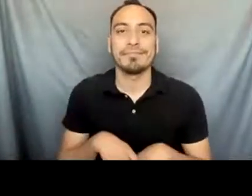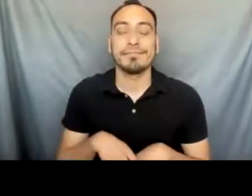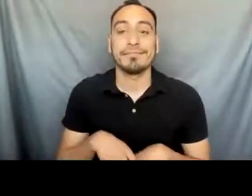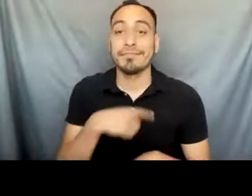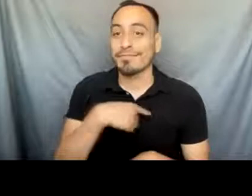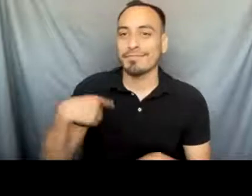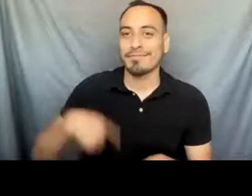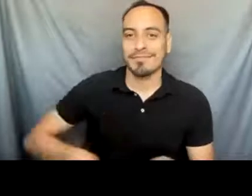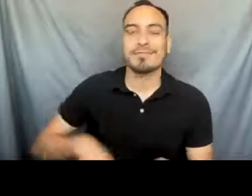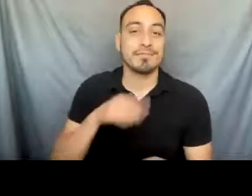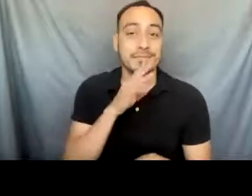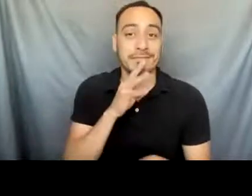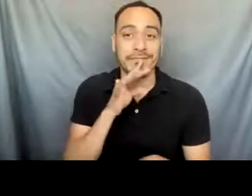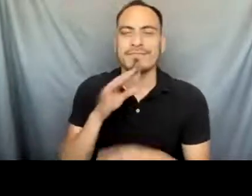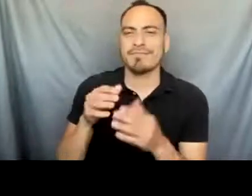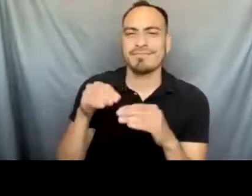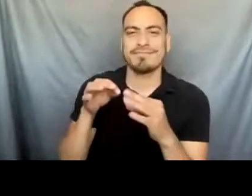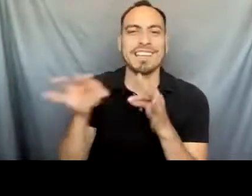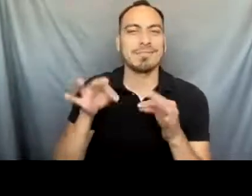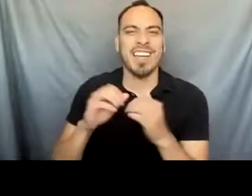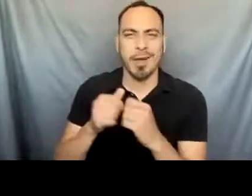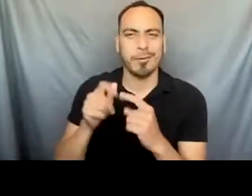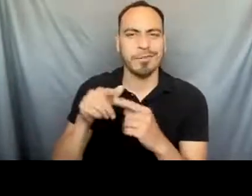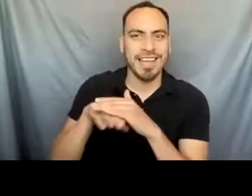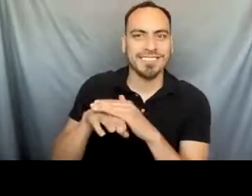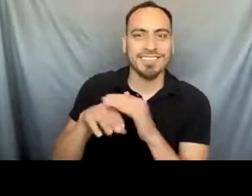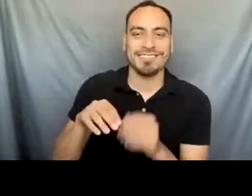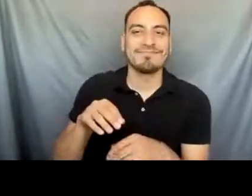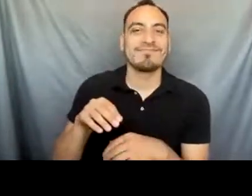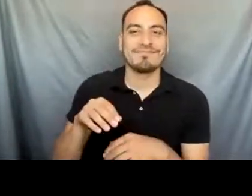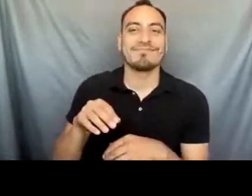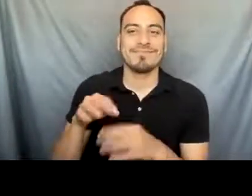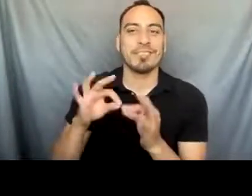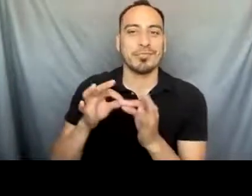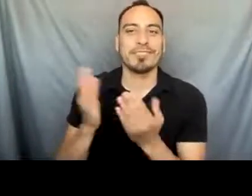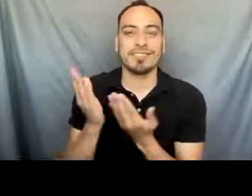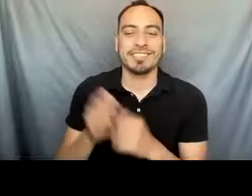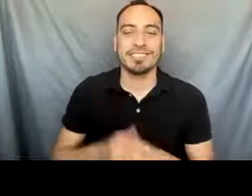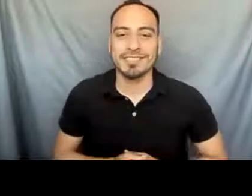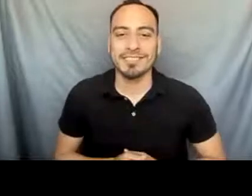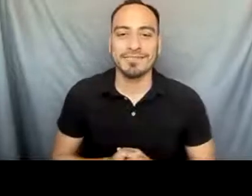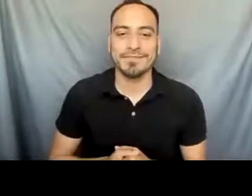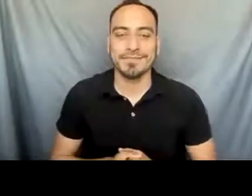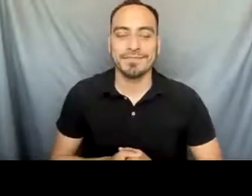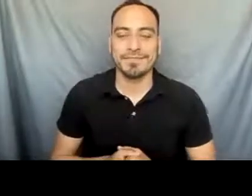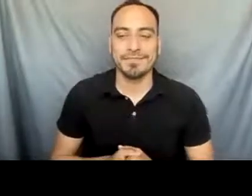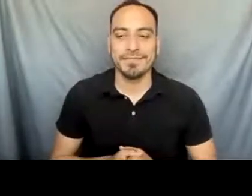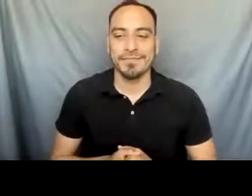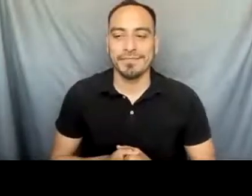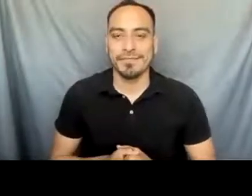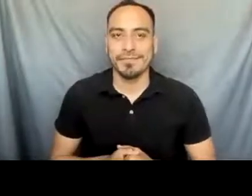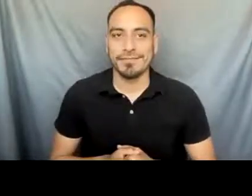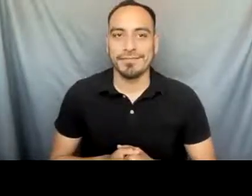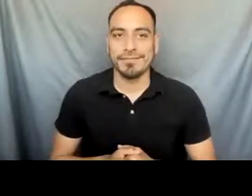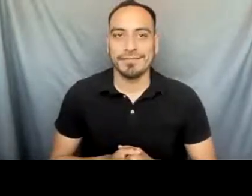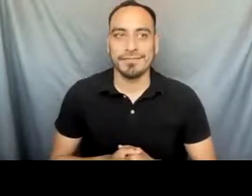欢迎参加今天晚上的这一个COVID-19 的这个病毒疫苗的论坛讲座。如